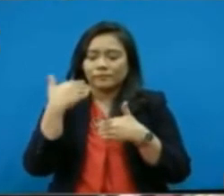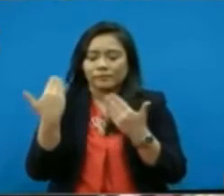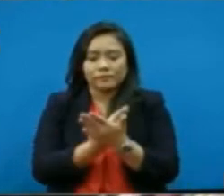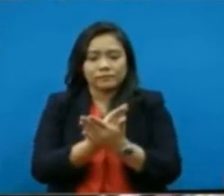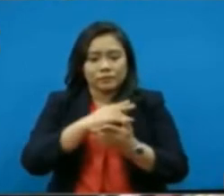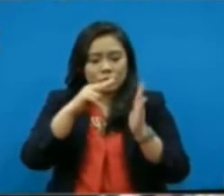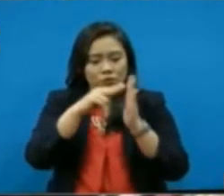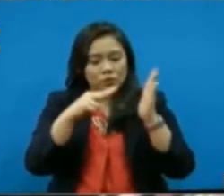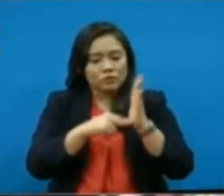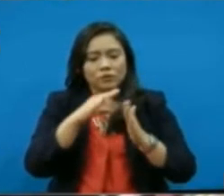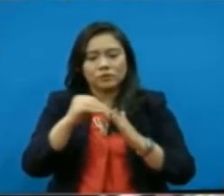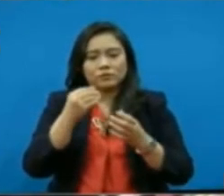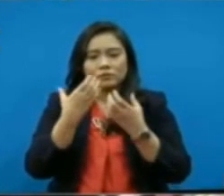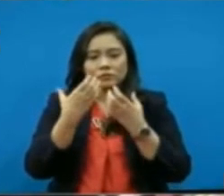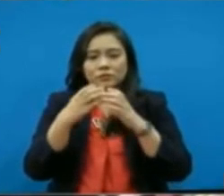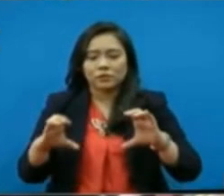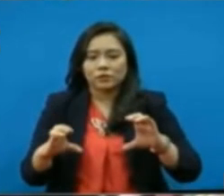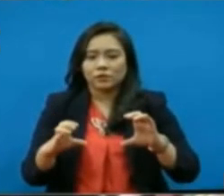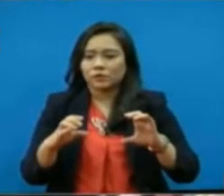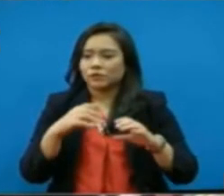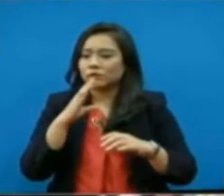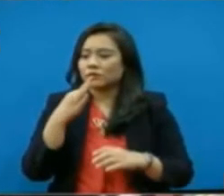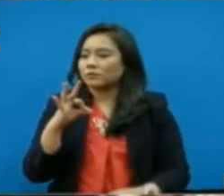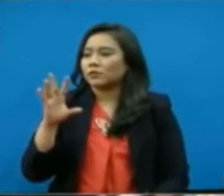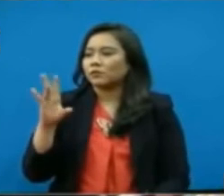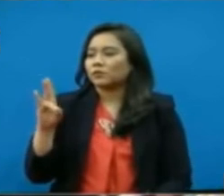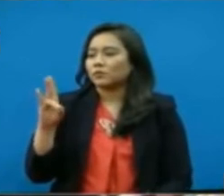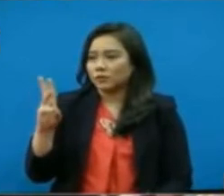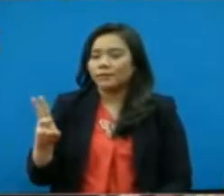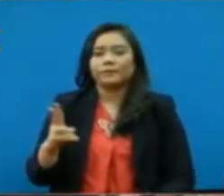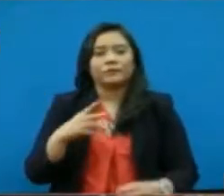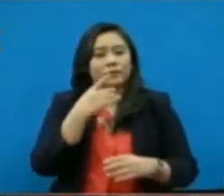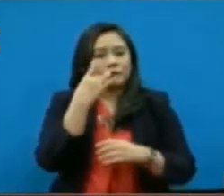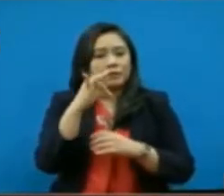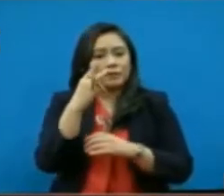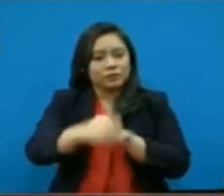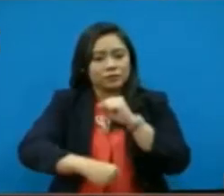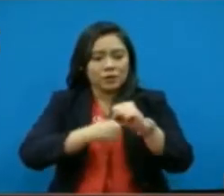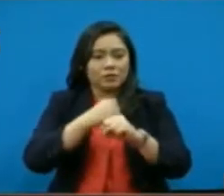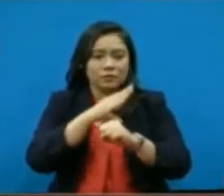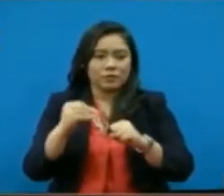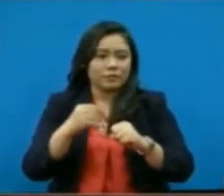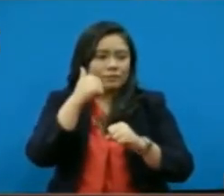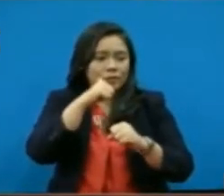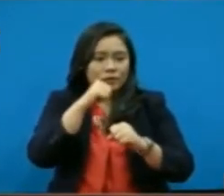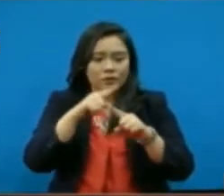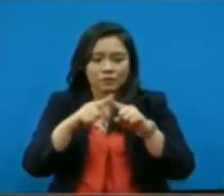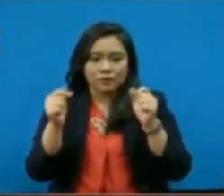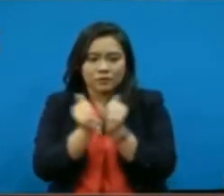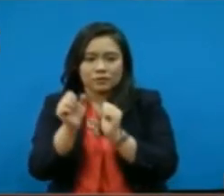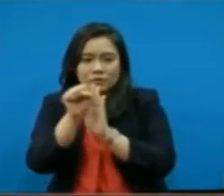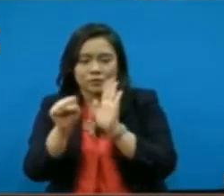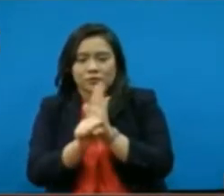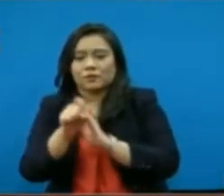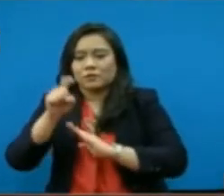Perkahwinan dan Perceraian 1976 adalah 18 tahun bagi laki-laki dan perempuan, tetapi dengan syarat